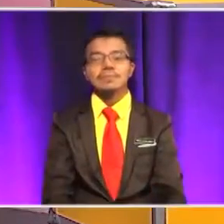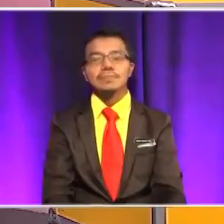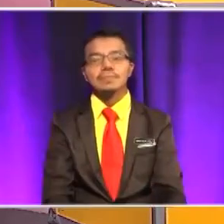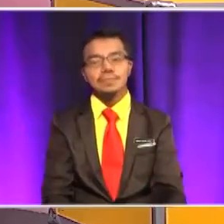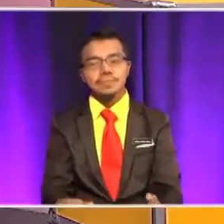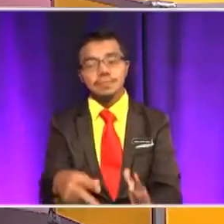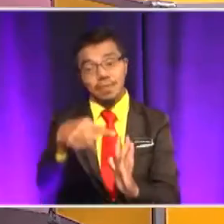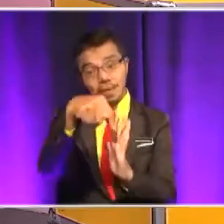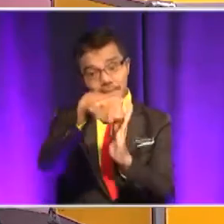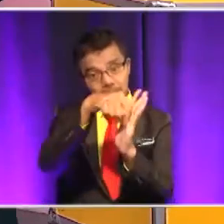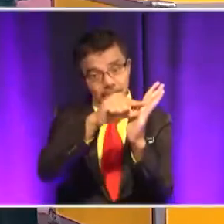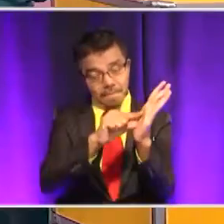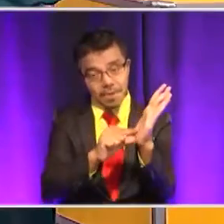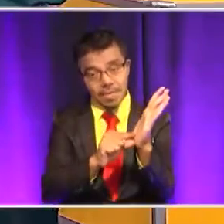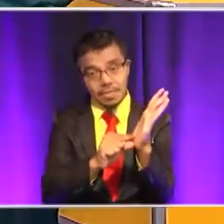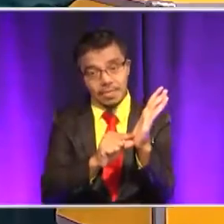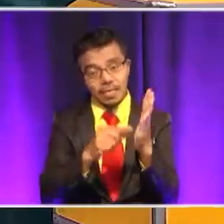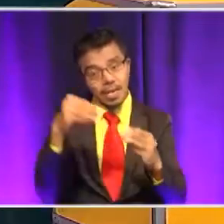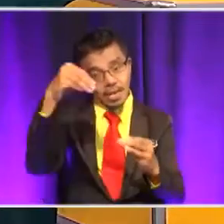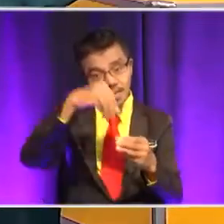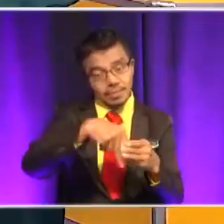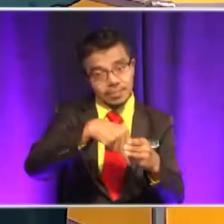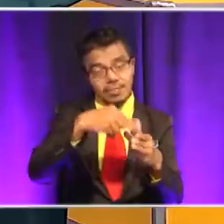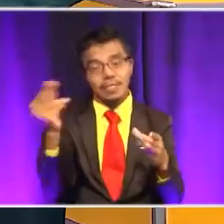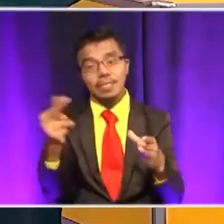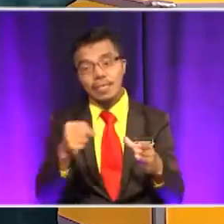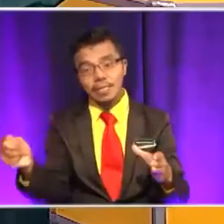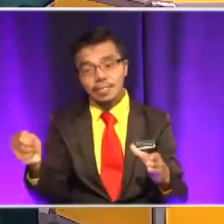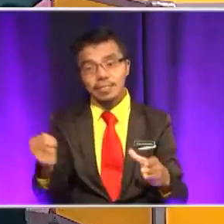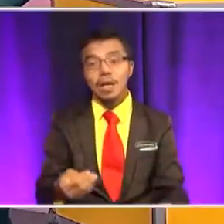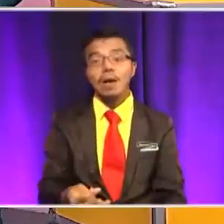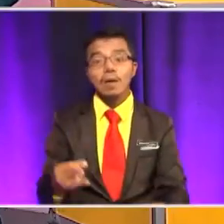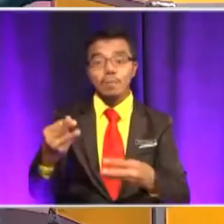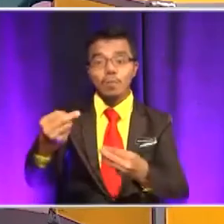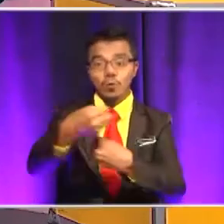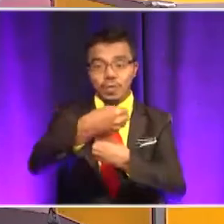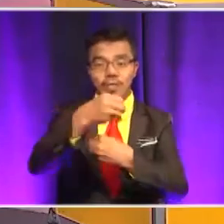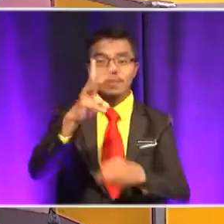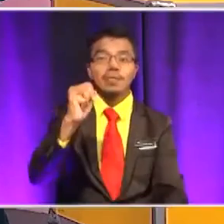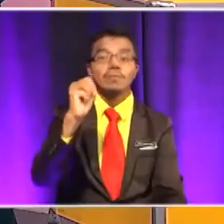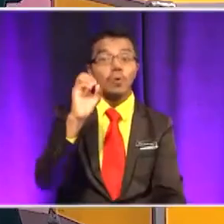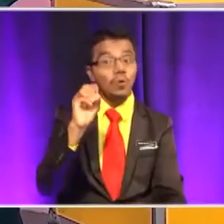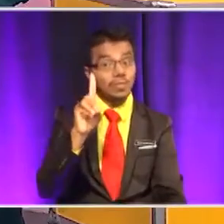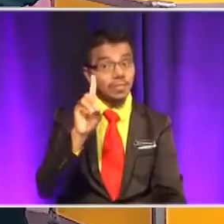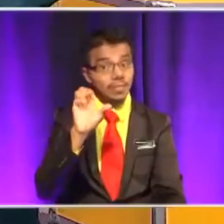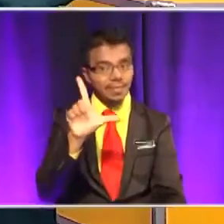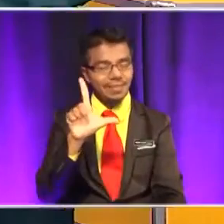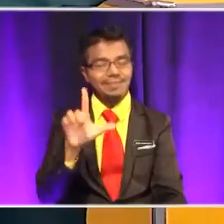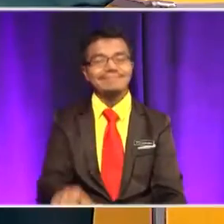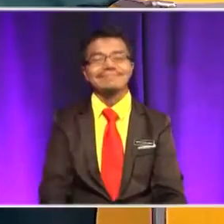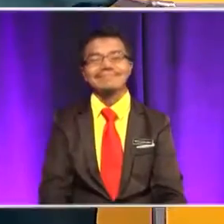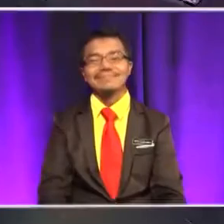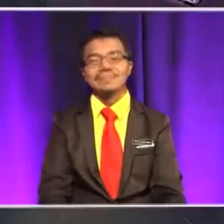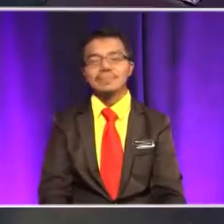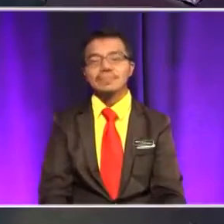dua ada dua model yang ingin kita tunjukan kepada murid-murid nanti baik kita akan buat Ivan bersama-sama Nanti